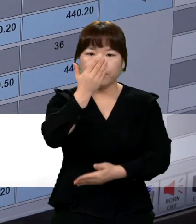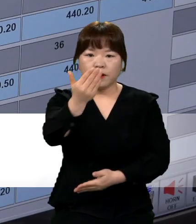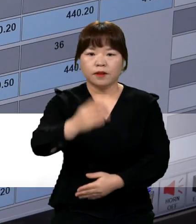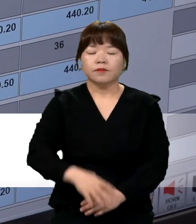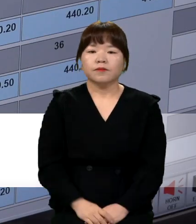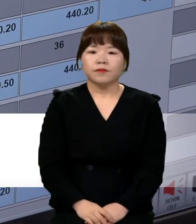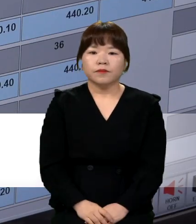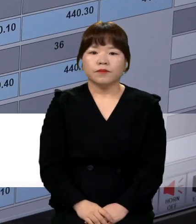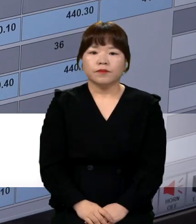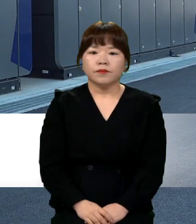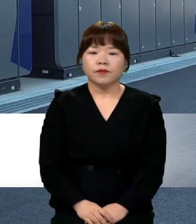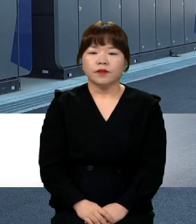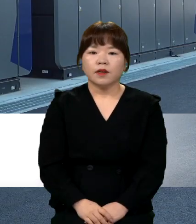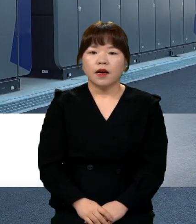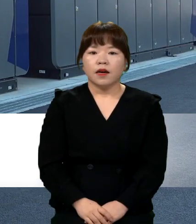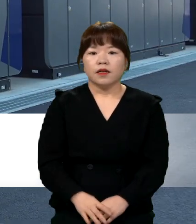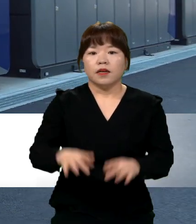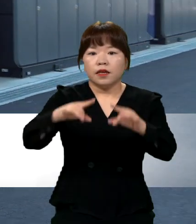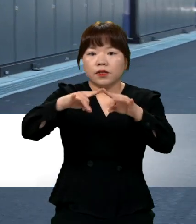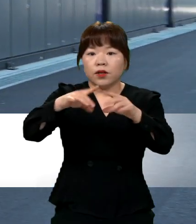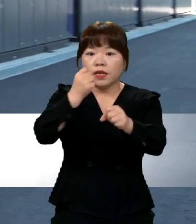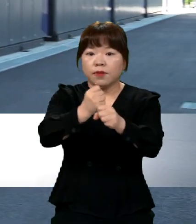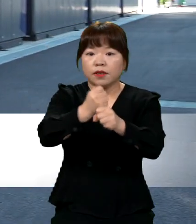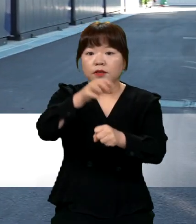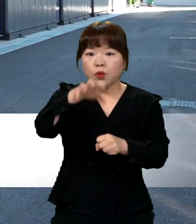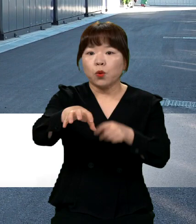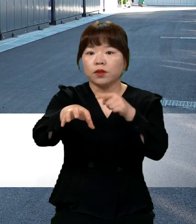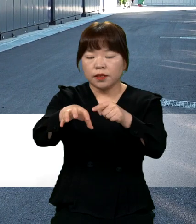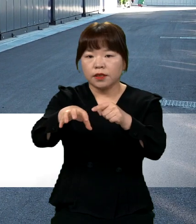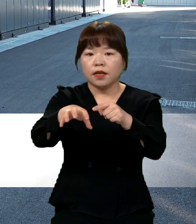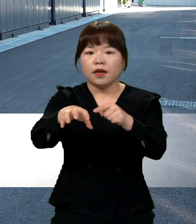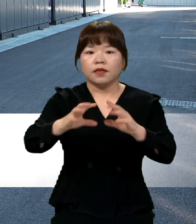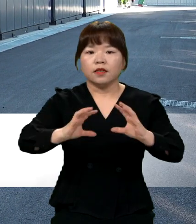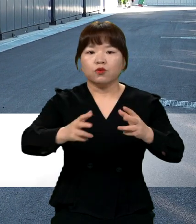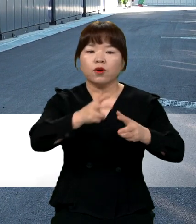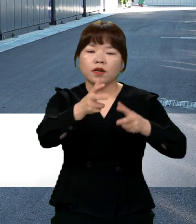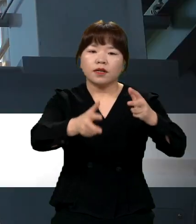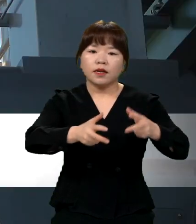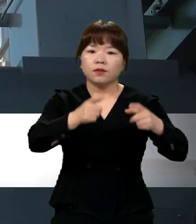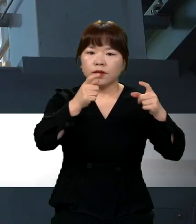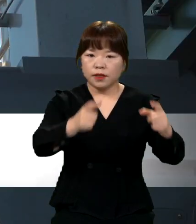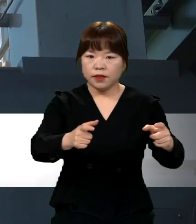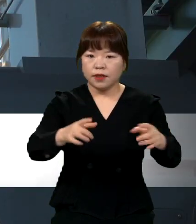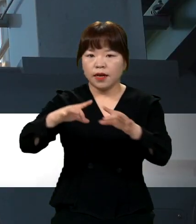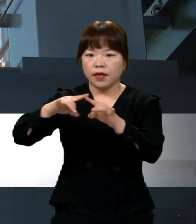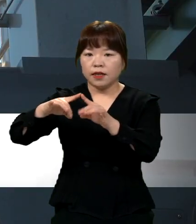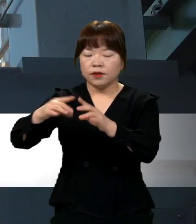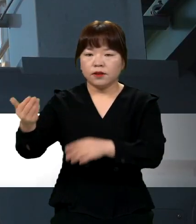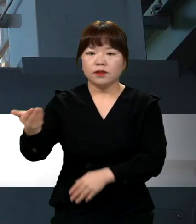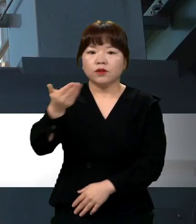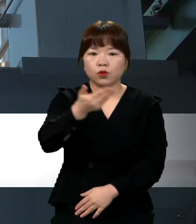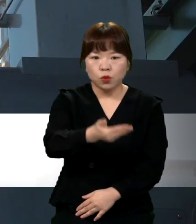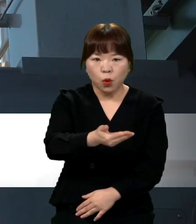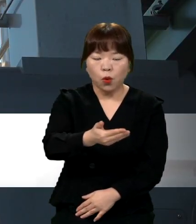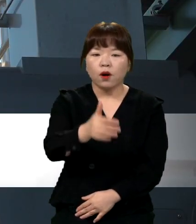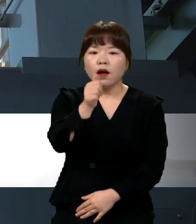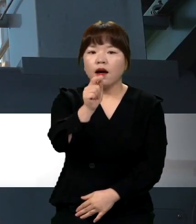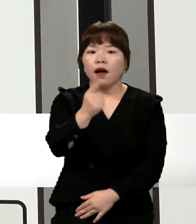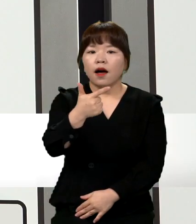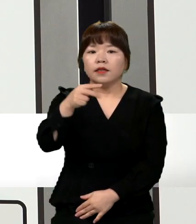양입니다. 포항 수소 연료전지 발전소는 블루밸리 국가산단에 안정적으로 전기를